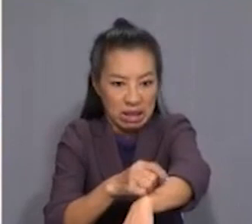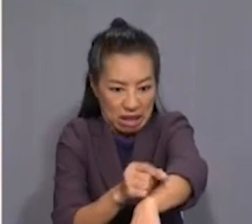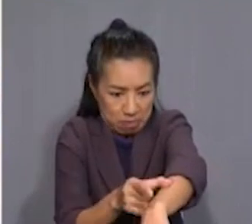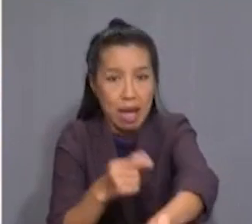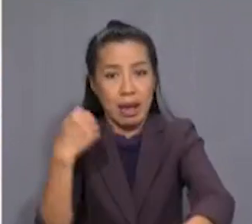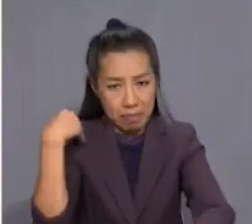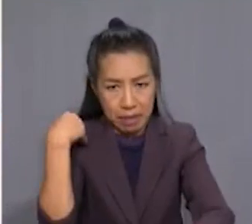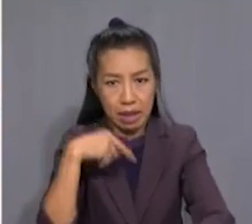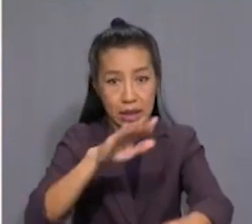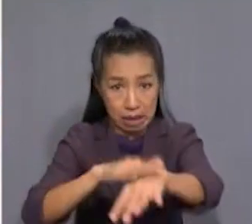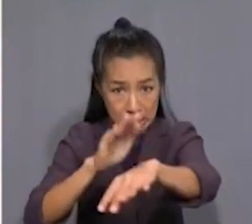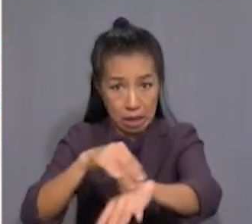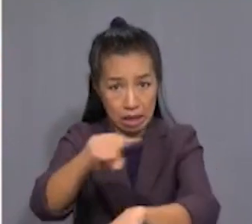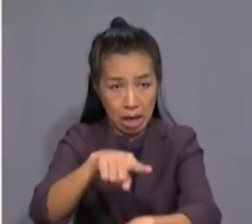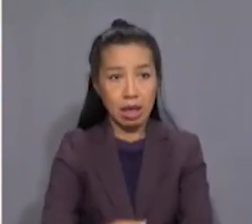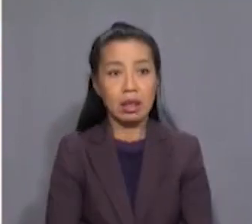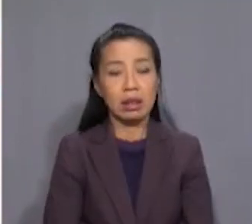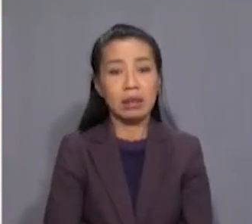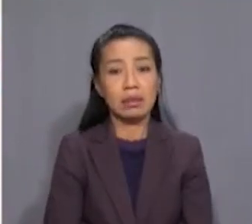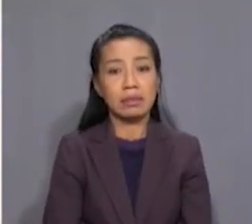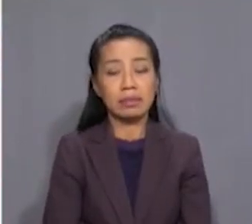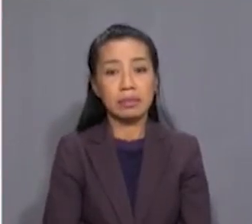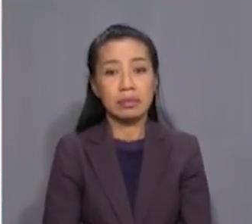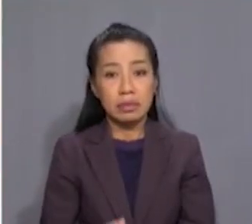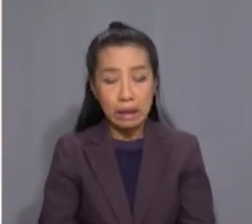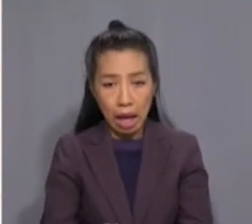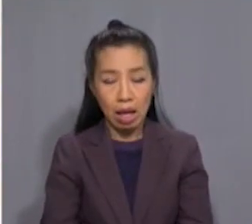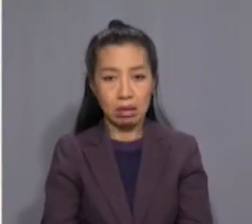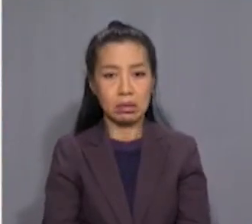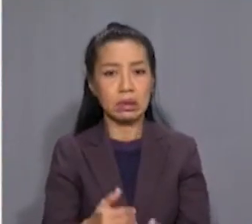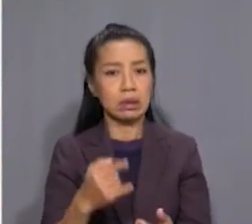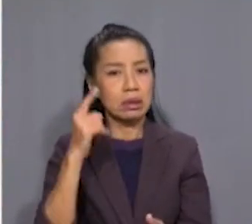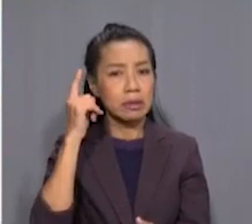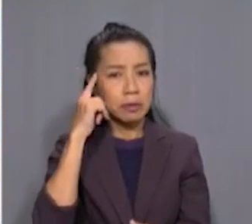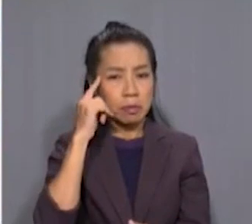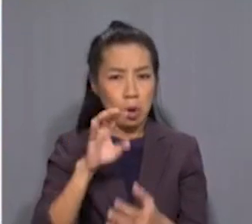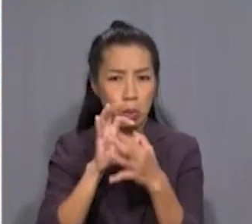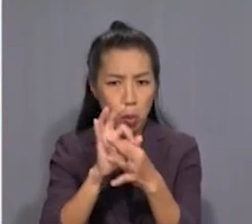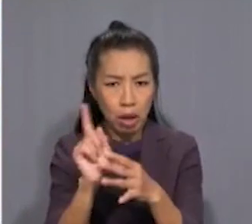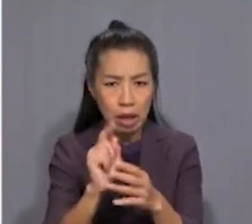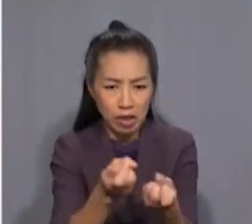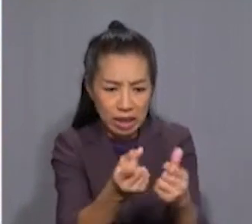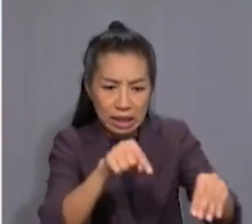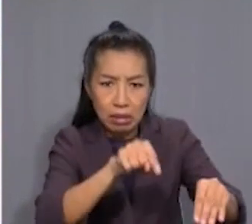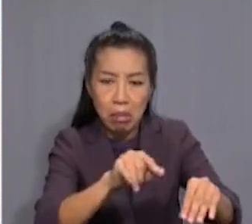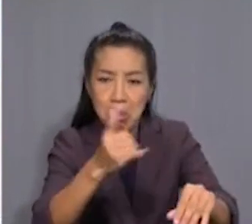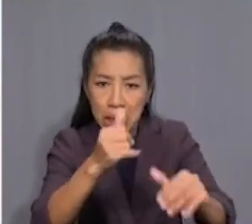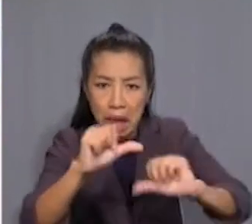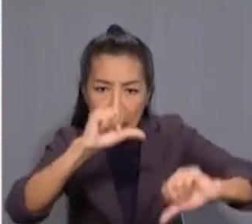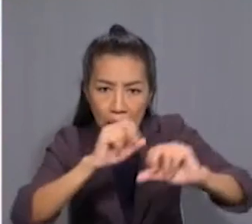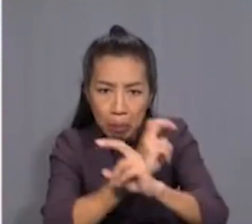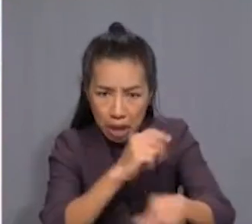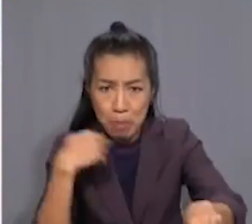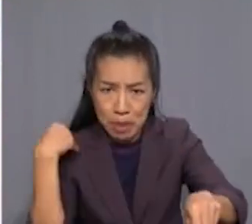อันนี้คือในความเป็นกรดเป็นด่างแต่ตัวหนึ่งที่เราเป็นห่วงก็คืออาจจะมีสารเคมีตกค้าง